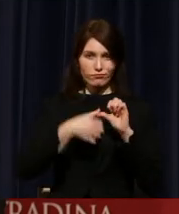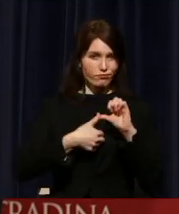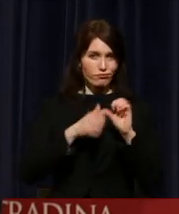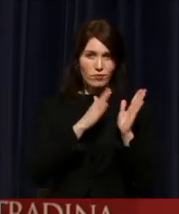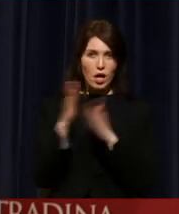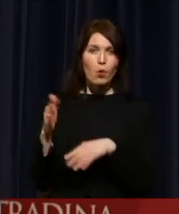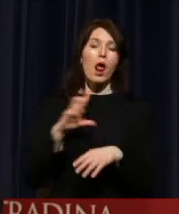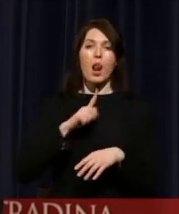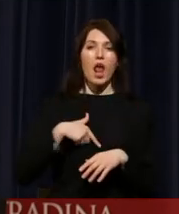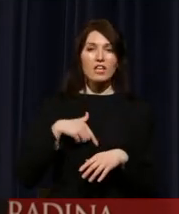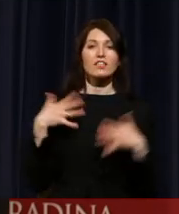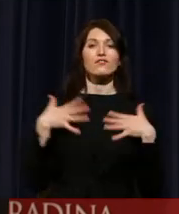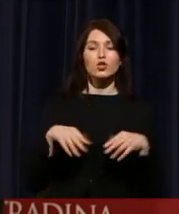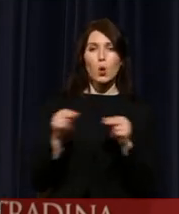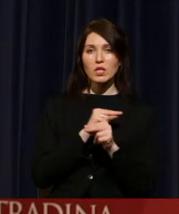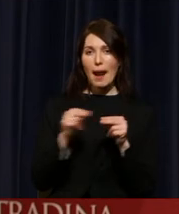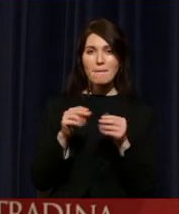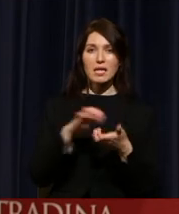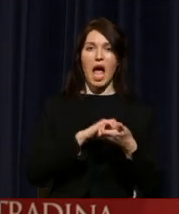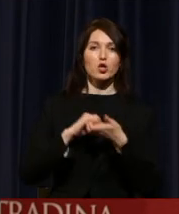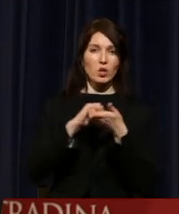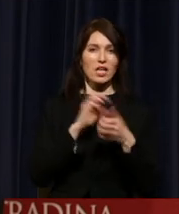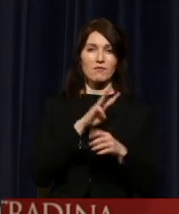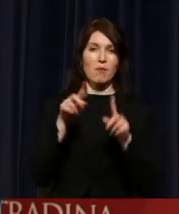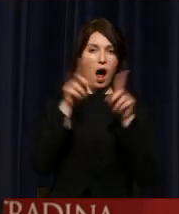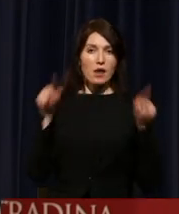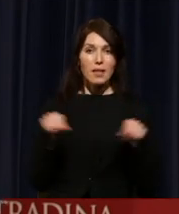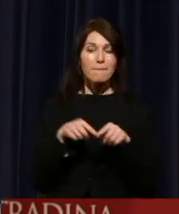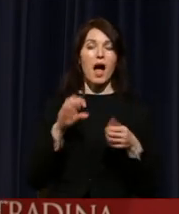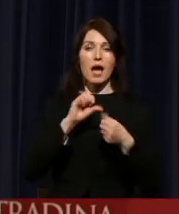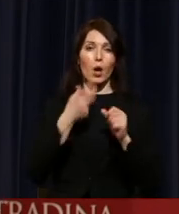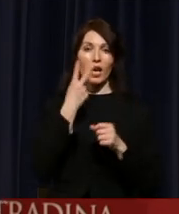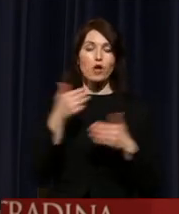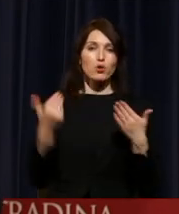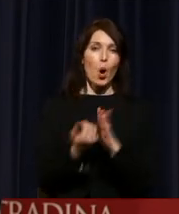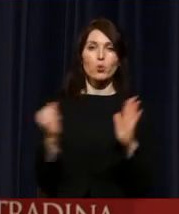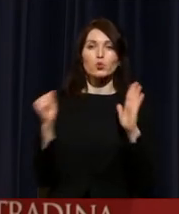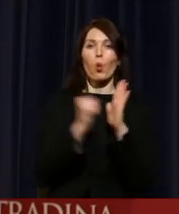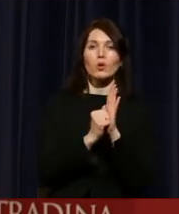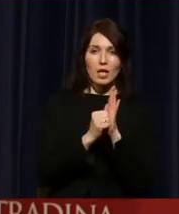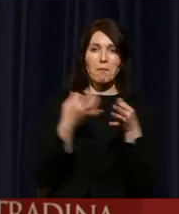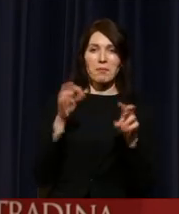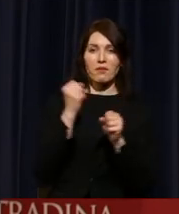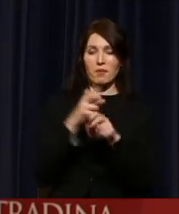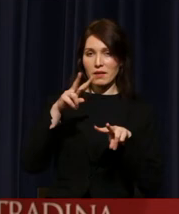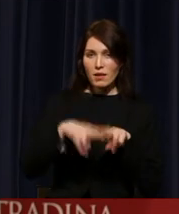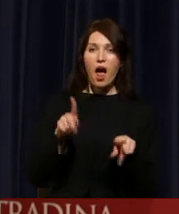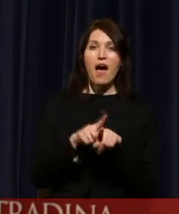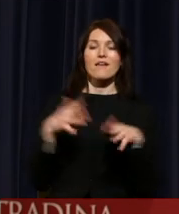Latvijas fizioterapeitu asociācijas mājaslapā regulāri redzu jaunus sludinājumus, un fizioterapeiti arī